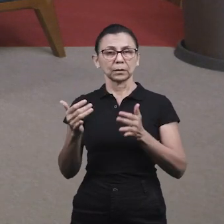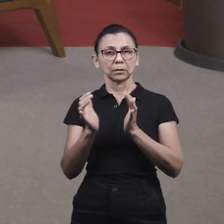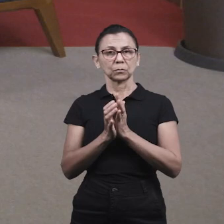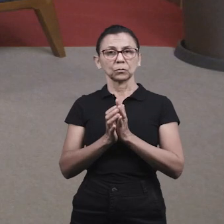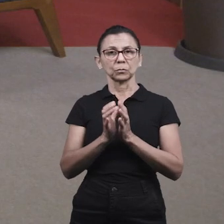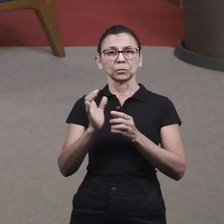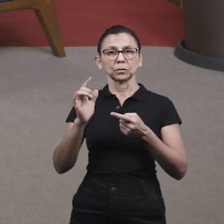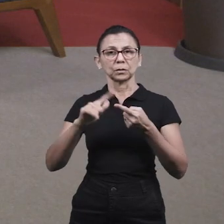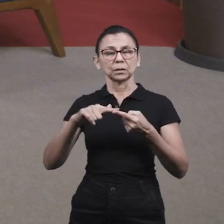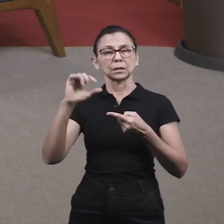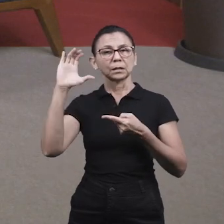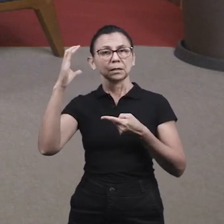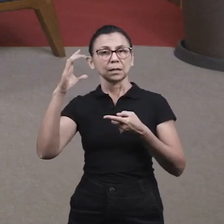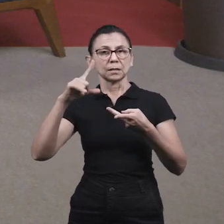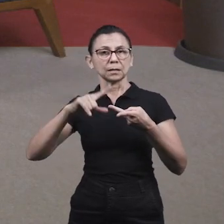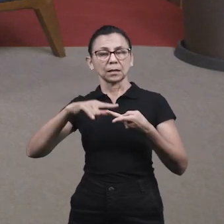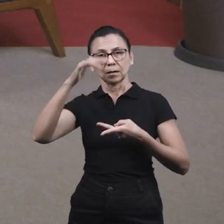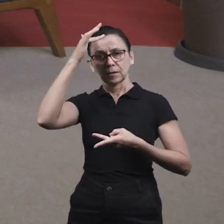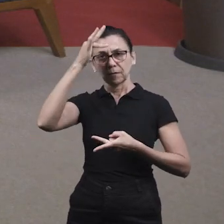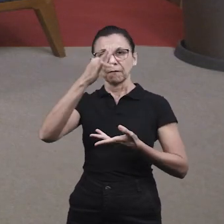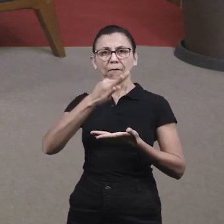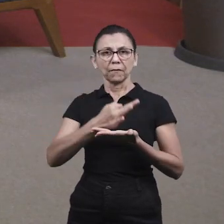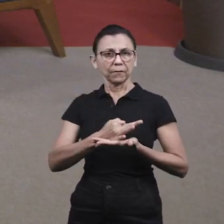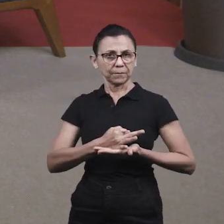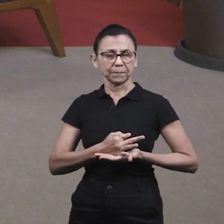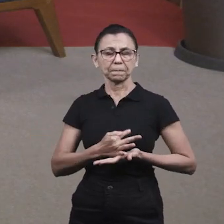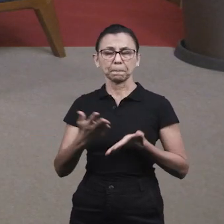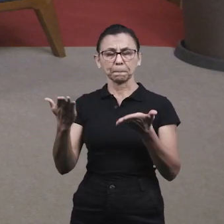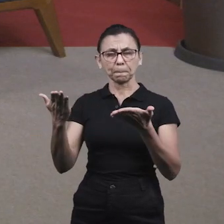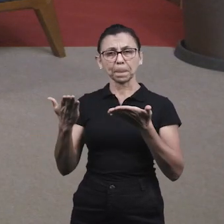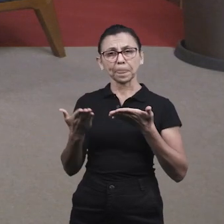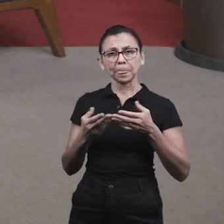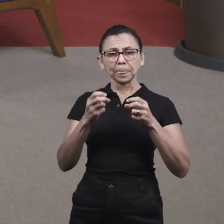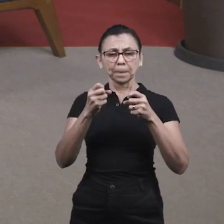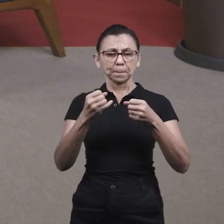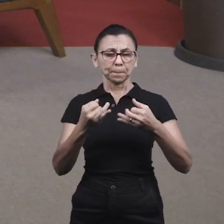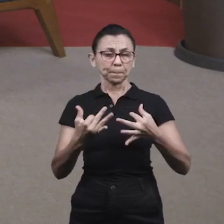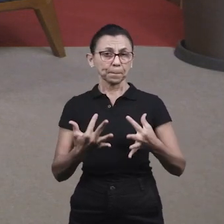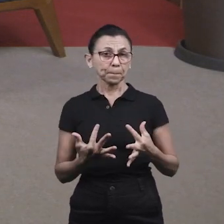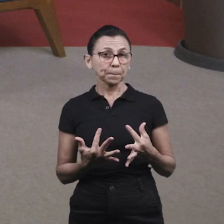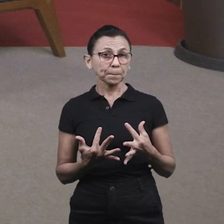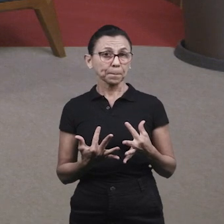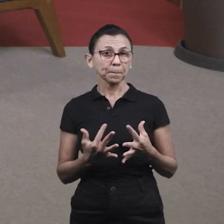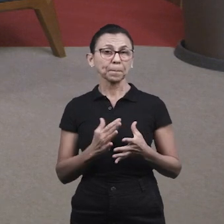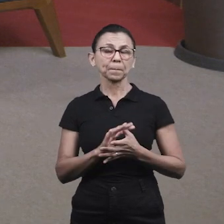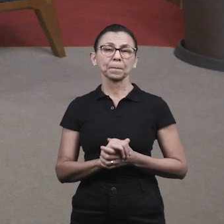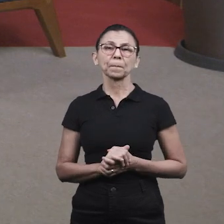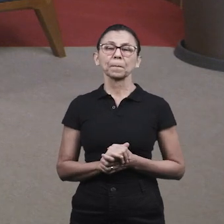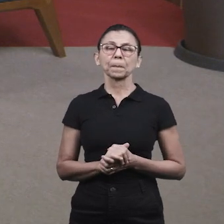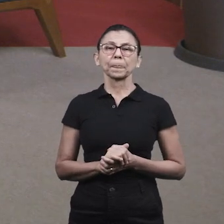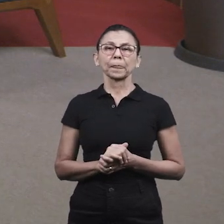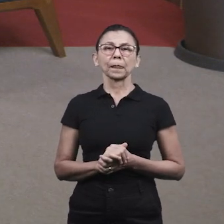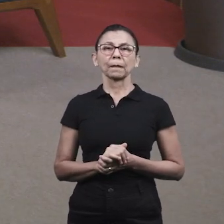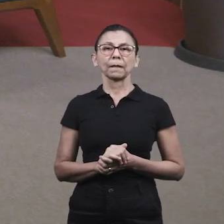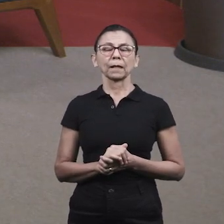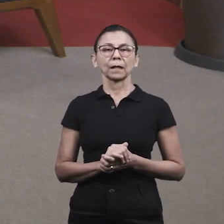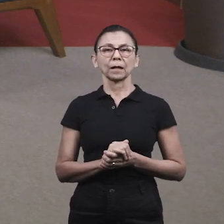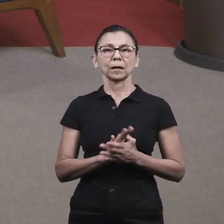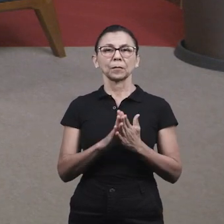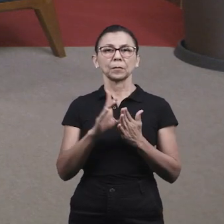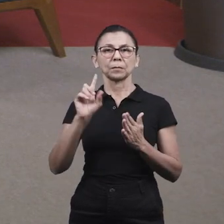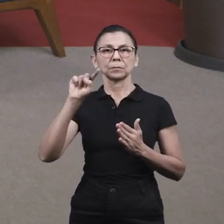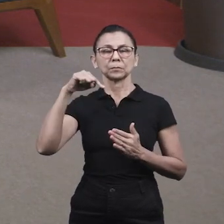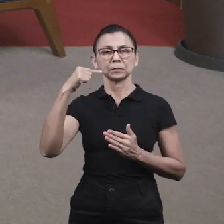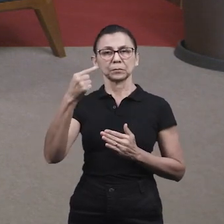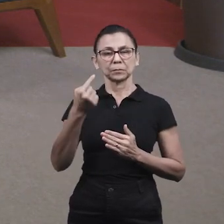salut. Exactement. Nous allons appeler ici la participation du groupe de sciences et foi, que nous faisons toujours ici dans nos éditions